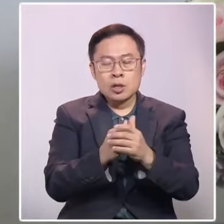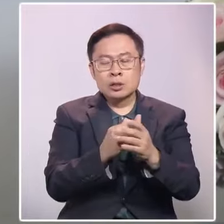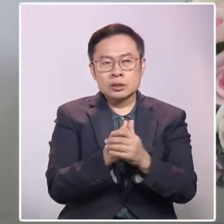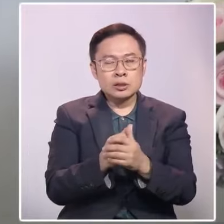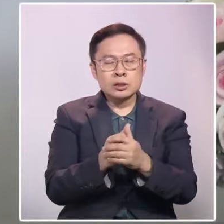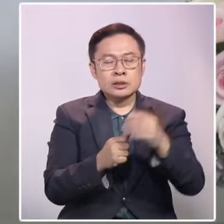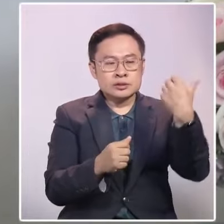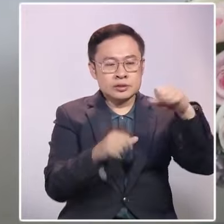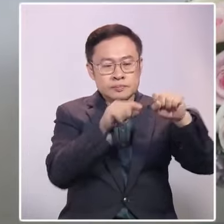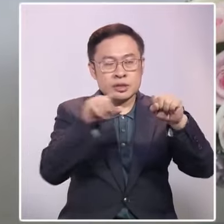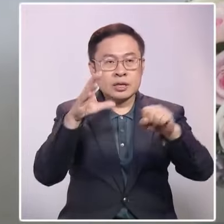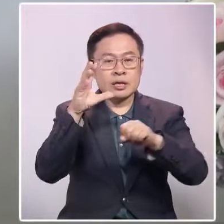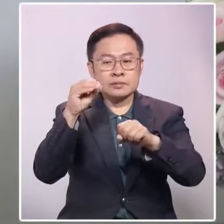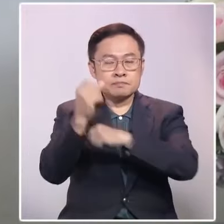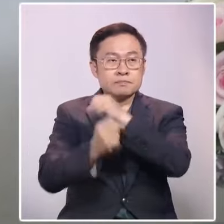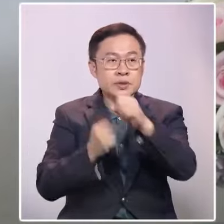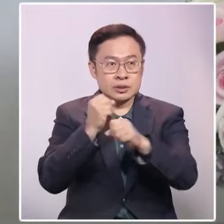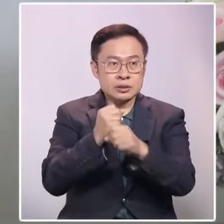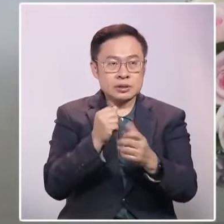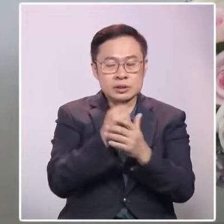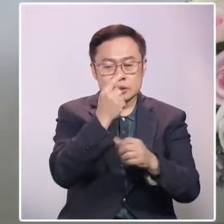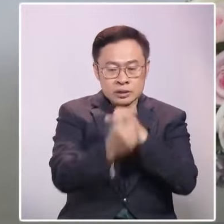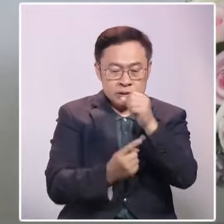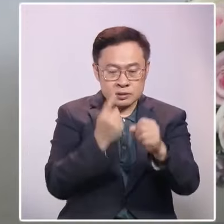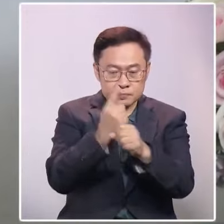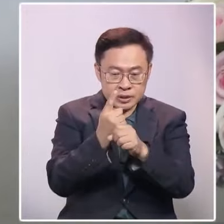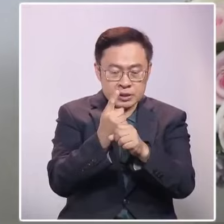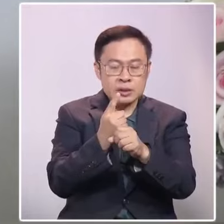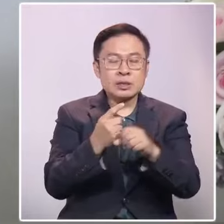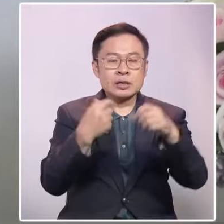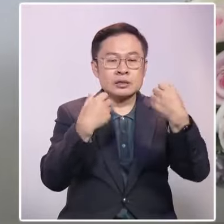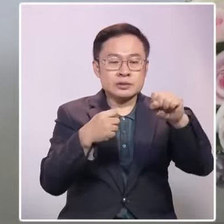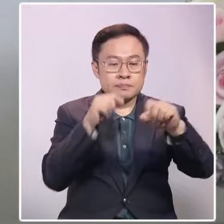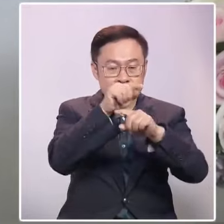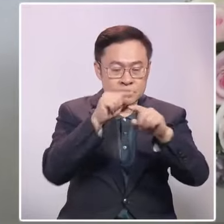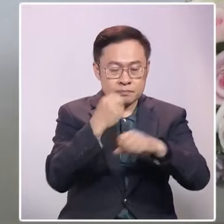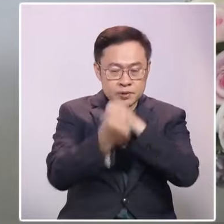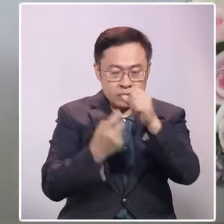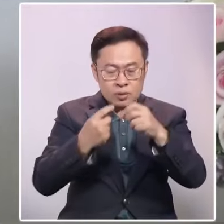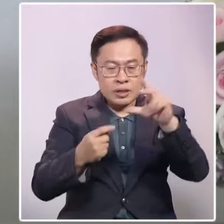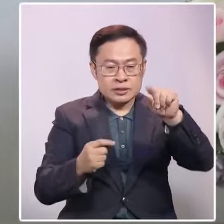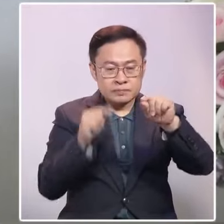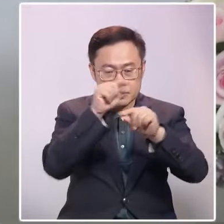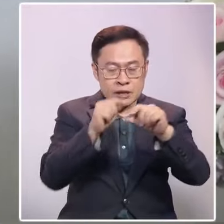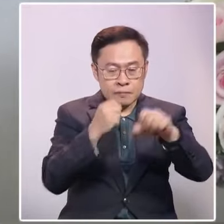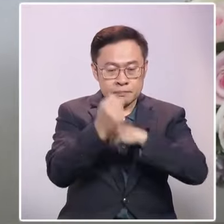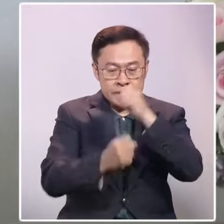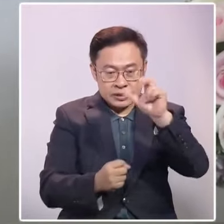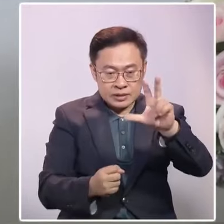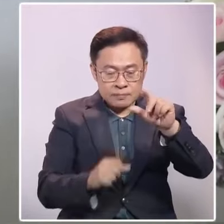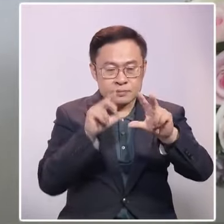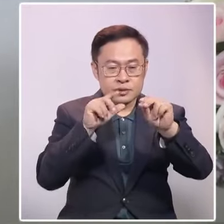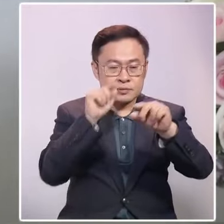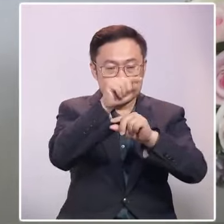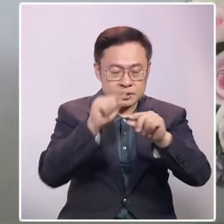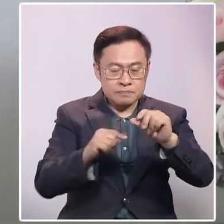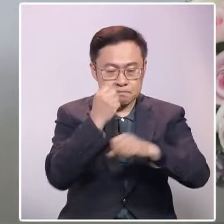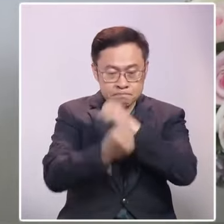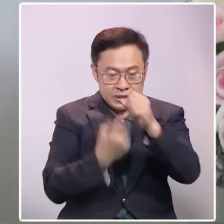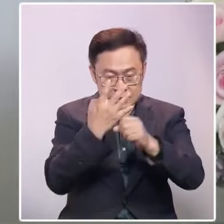50% นะครับสูงสุดที่ 50% ปีละ 10% ปีที่2ก็20ปีที่3 30 40แล้วก็สูงสุดที่ 50%